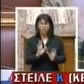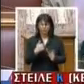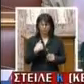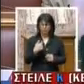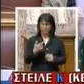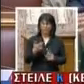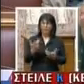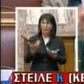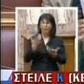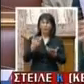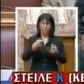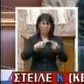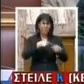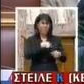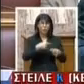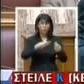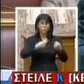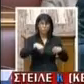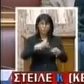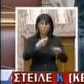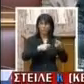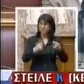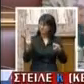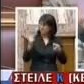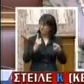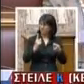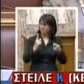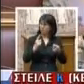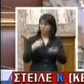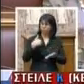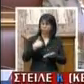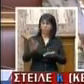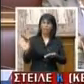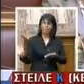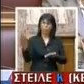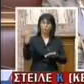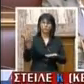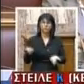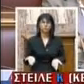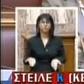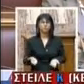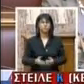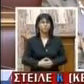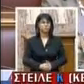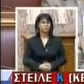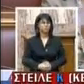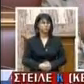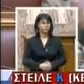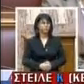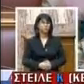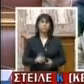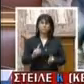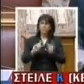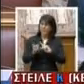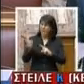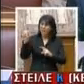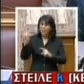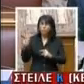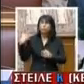που κάνει το Διοικητικό Συμβούλιο της επιχείρησης είναι να τον απολύσει αυτό το Διευθύνοντα Σύμβουλο. Εσείς τόσο